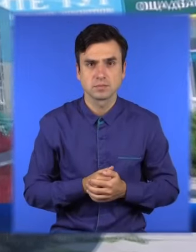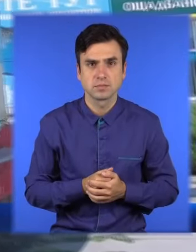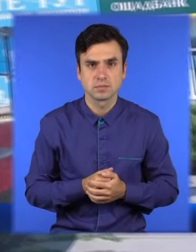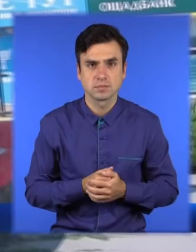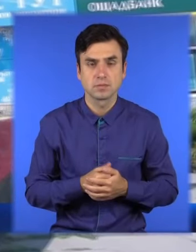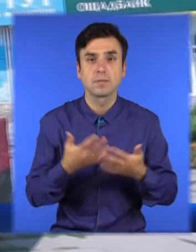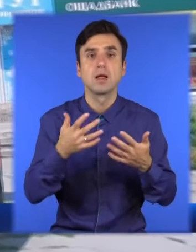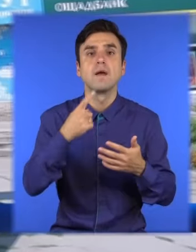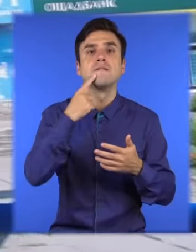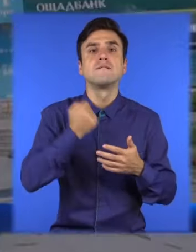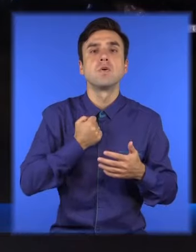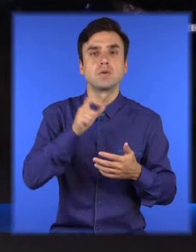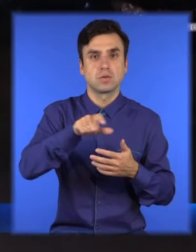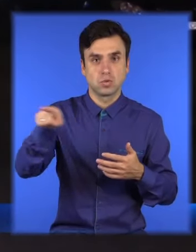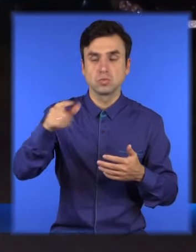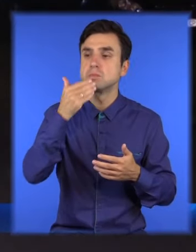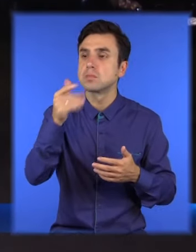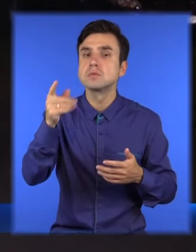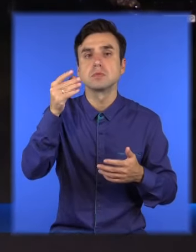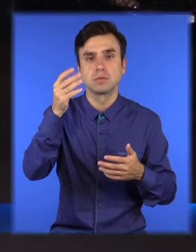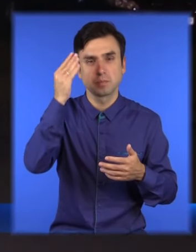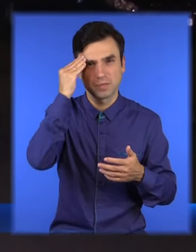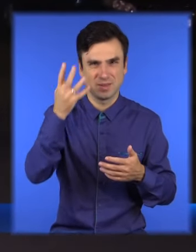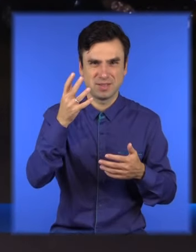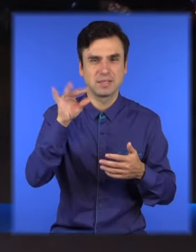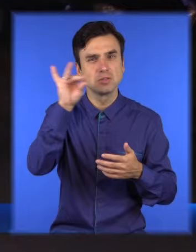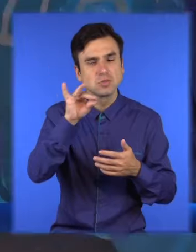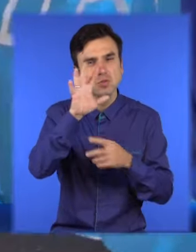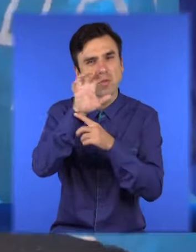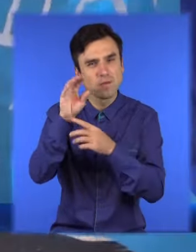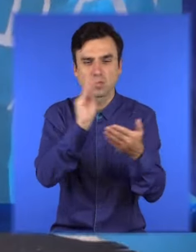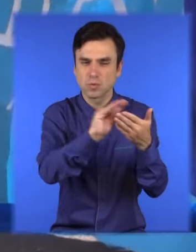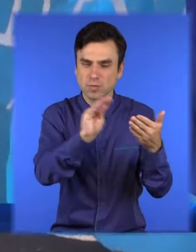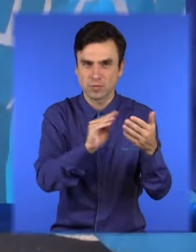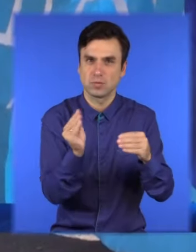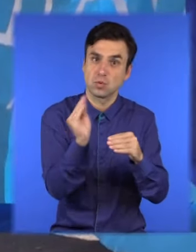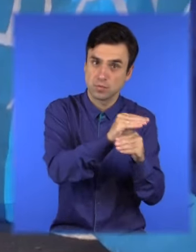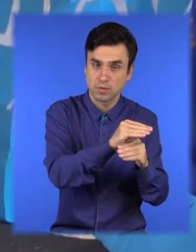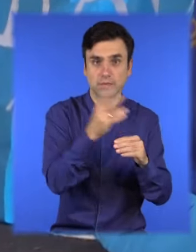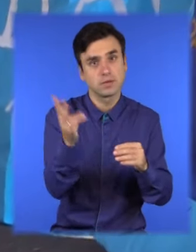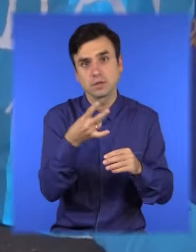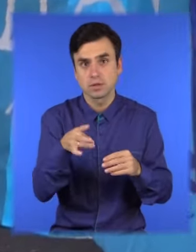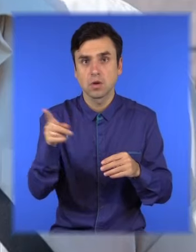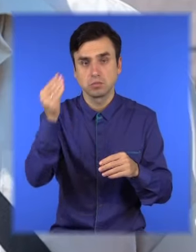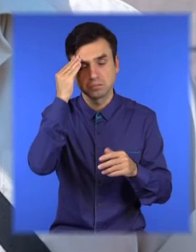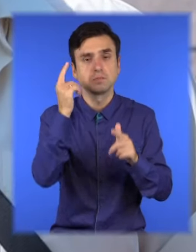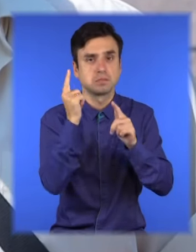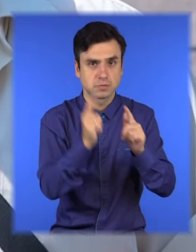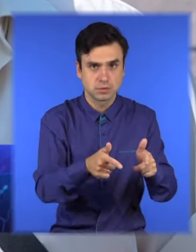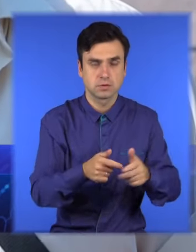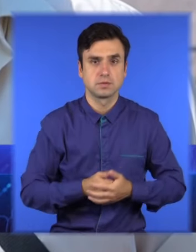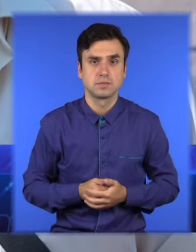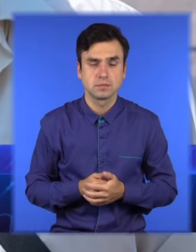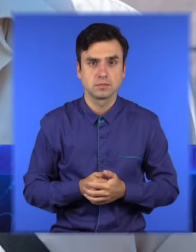безпосередні учасники бойових дій на сході країни. Тим більше, що стела героїв давно стала місцем проведення патріотичних акцій та заходів. Тут